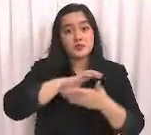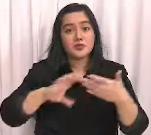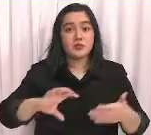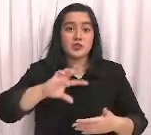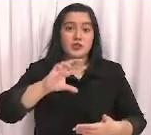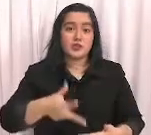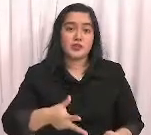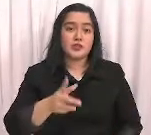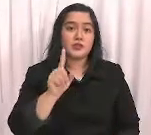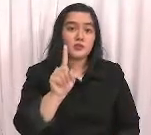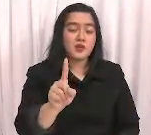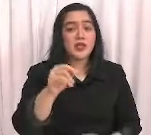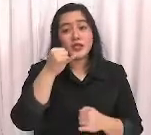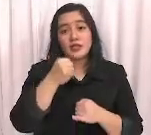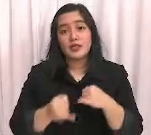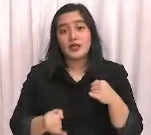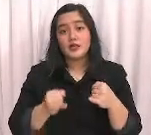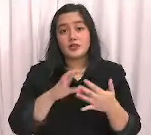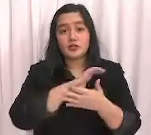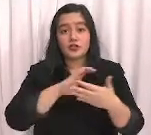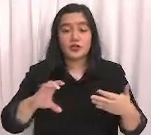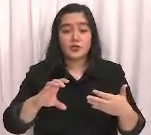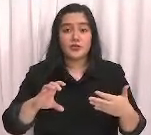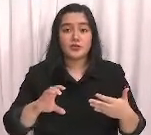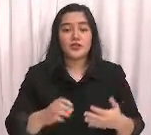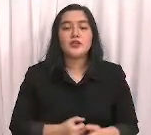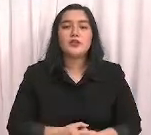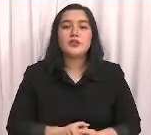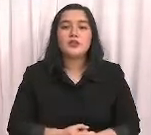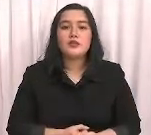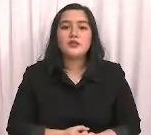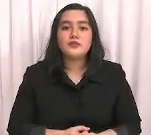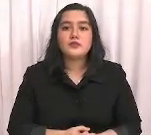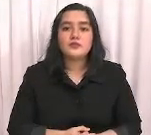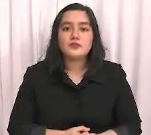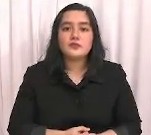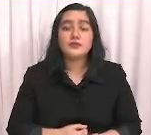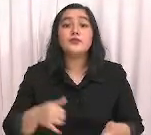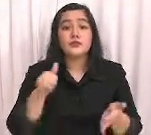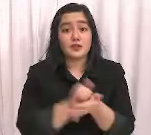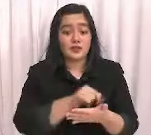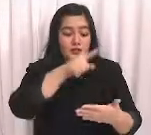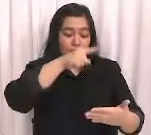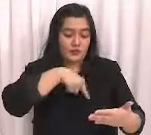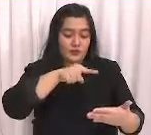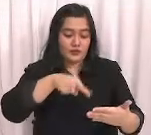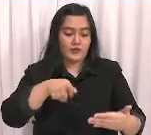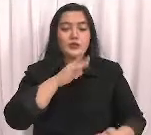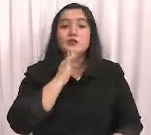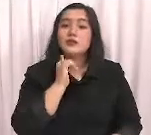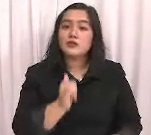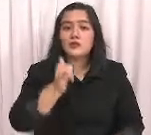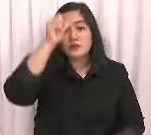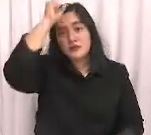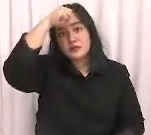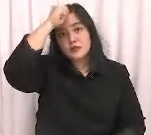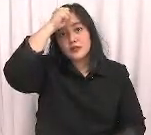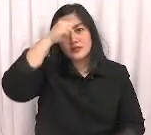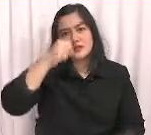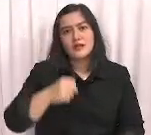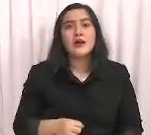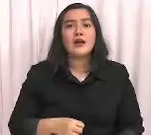of the book of Proverbs na ang nagsulat mo, kapatid, ang may akda ay si Solomon. Na si Solomon ay nagkaroon